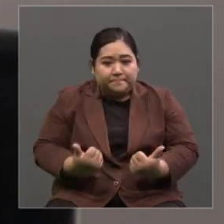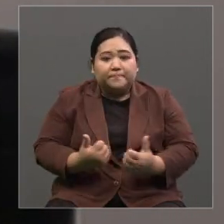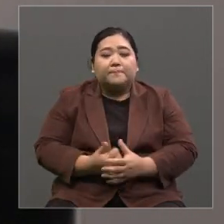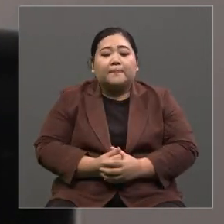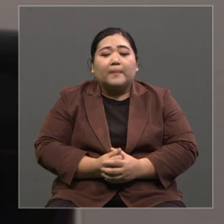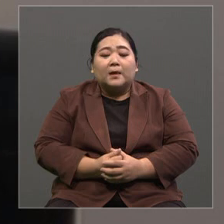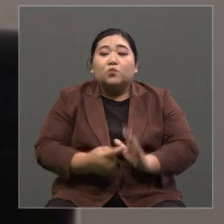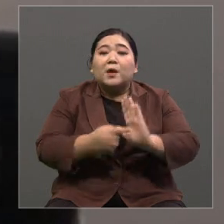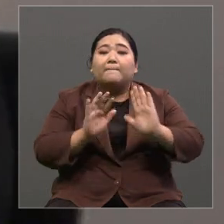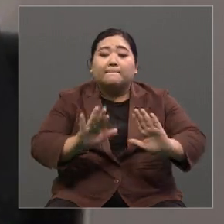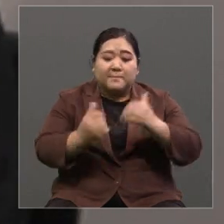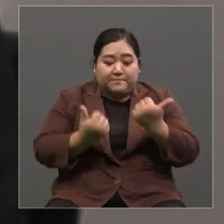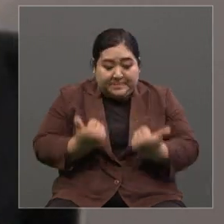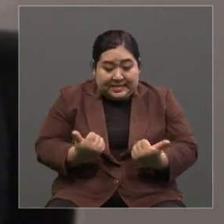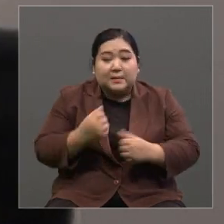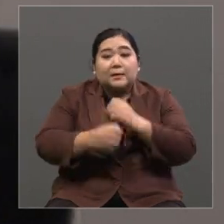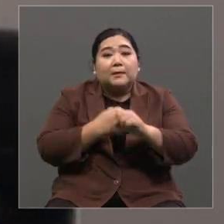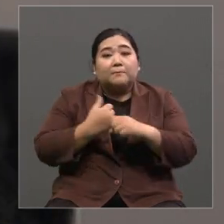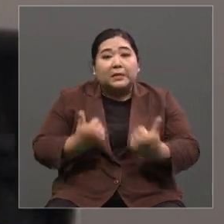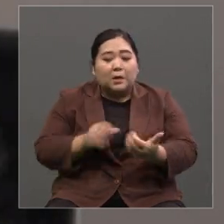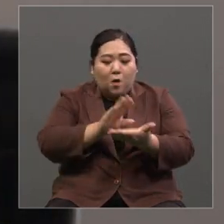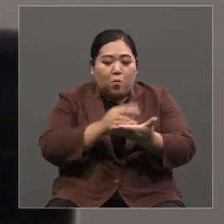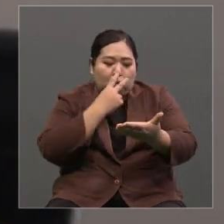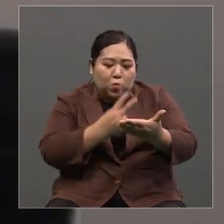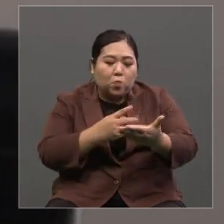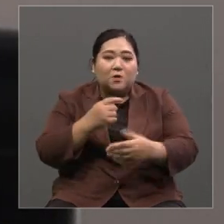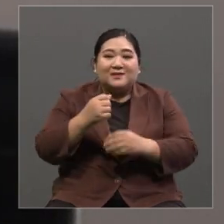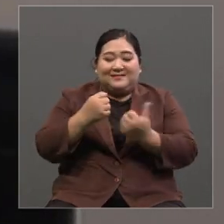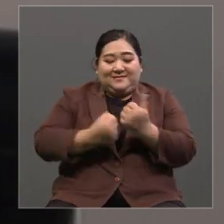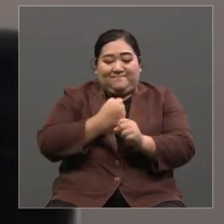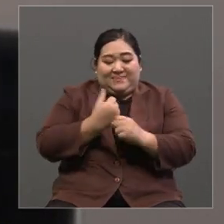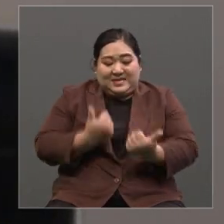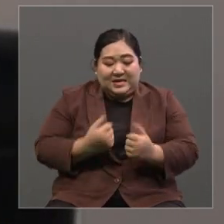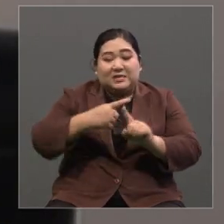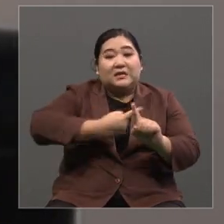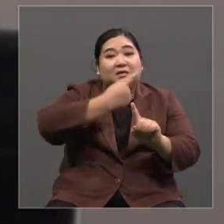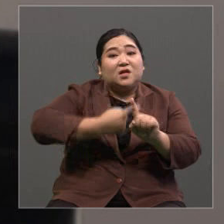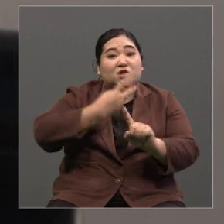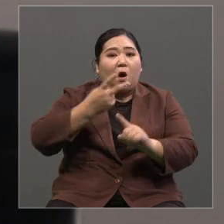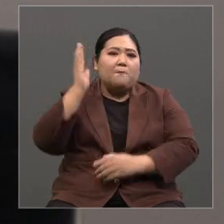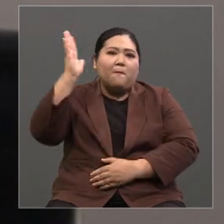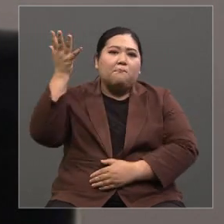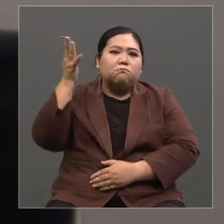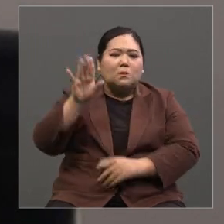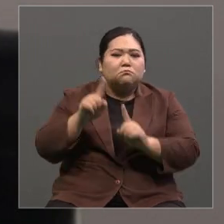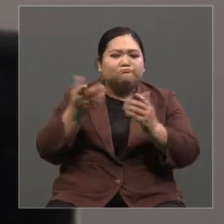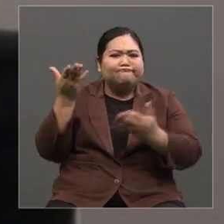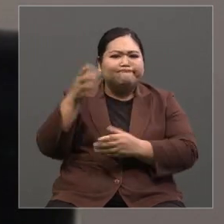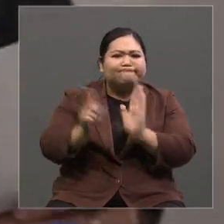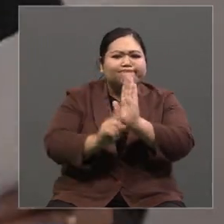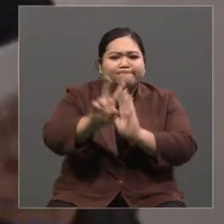ถ้าถ้าผมเช็คข้อมูลแล้วไม่ผิดเนี่ยตั้งแต่ต้นปีเป็นต้นมาเนี่ยผมแถลงแค่ 2คดีเท่านั้นเอง